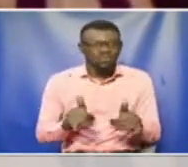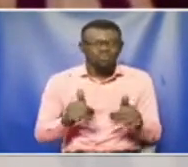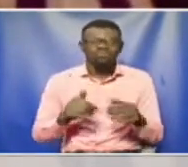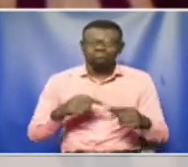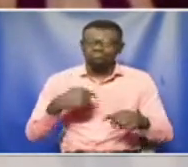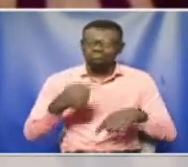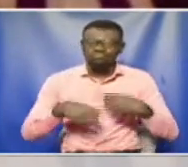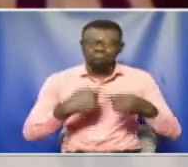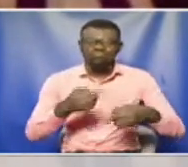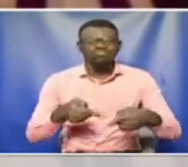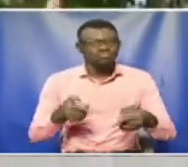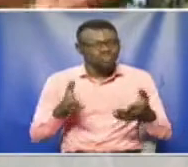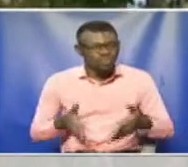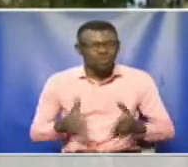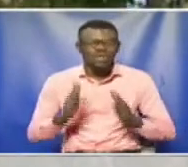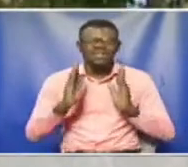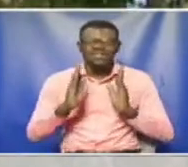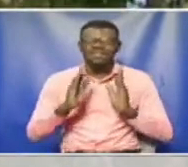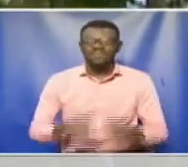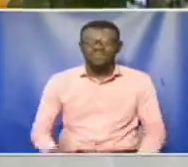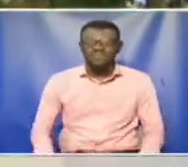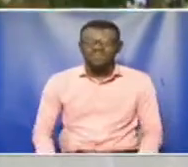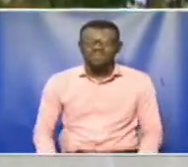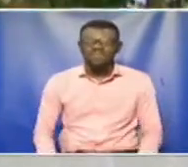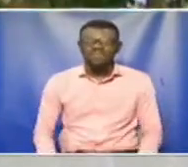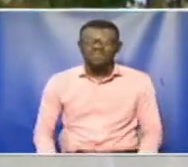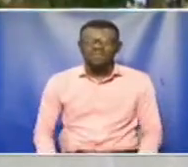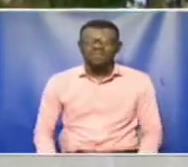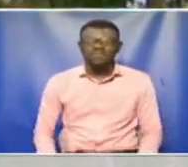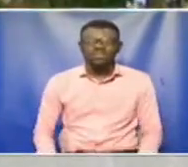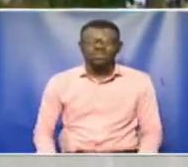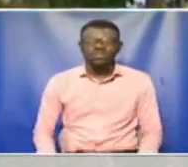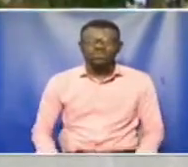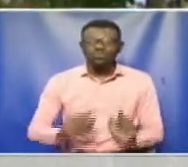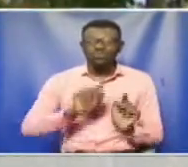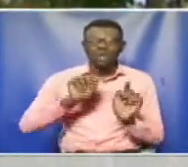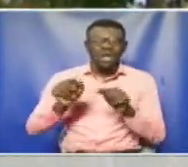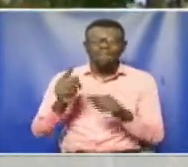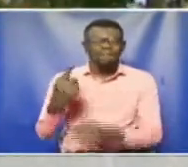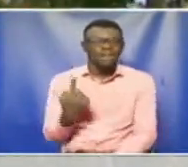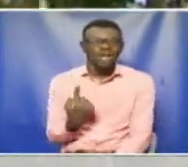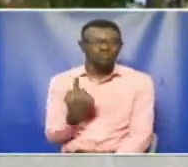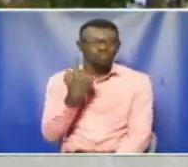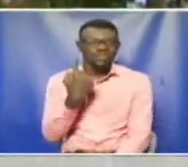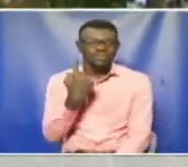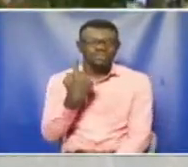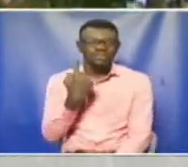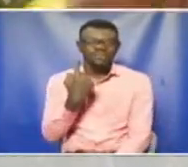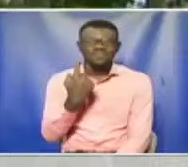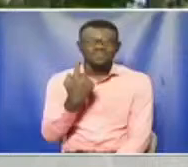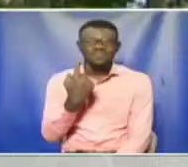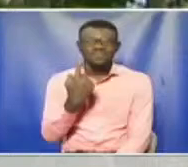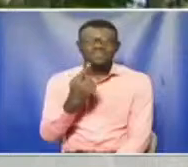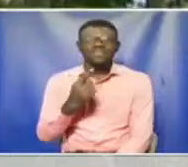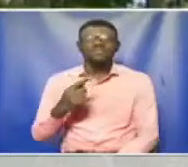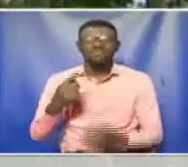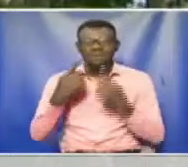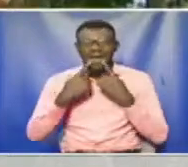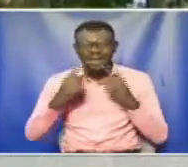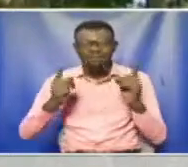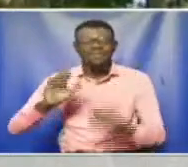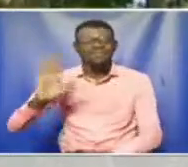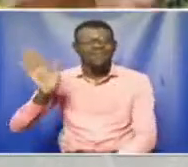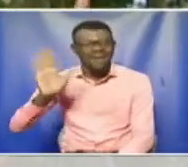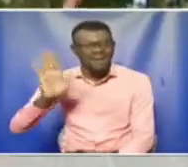na mtakumbukwa kwa matendo yenu. Ukuje peke yako. Siko namna hiyo, utupigie kwa heri,